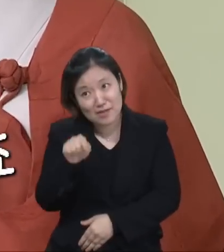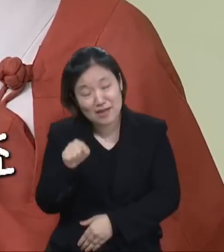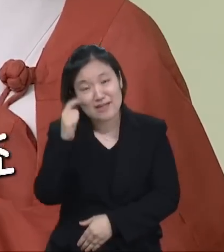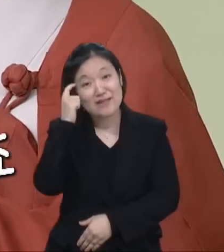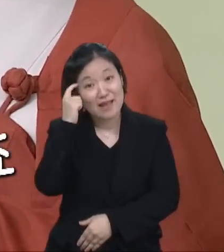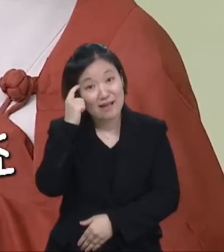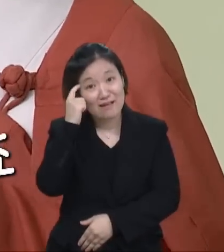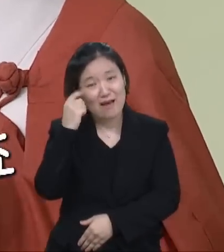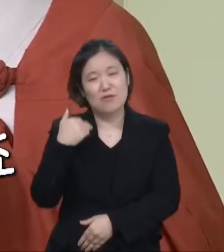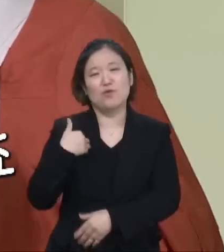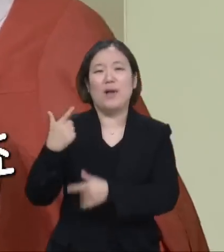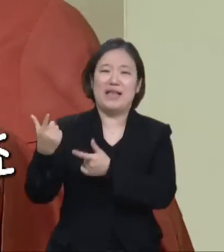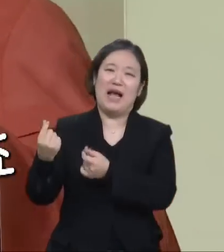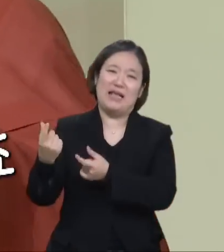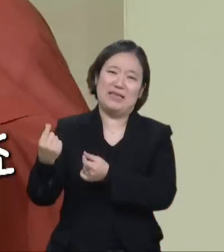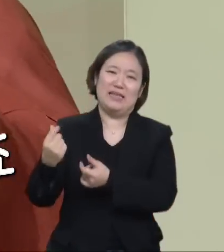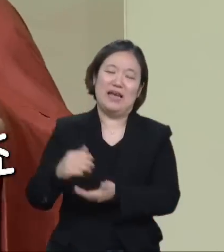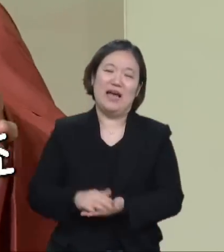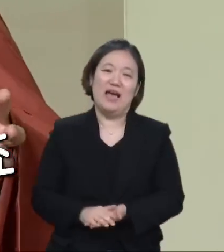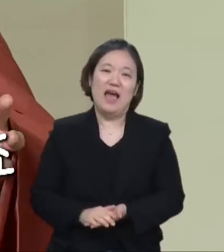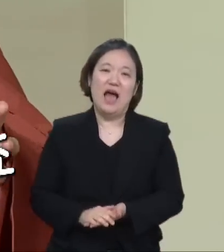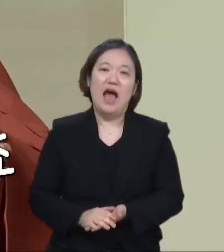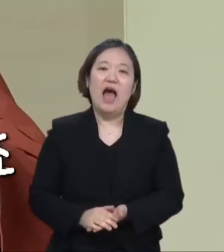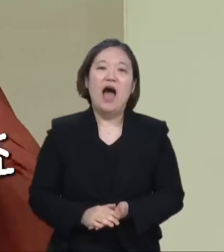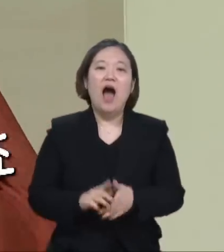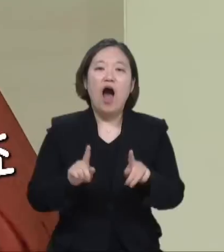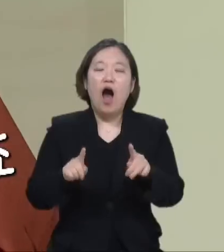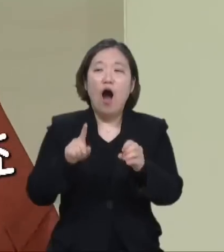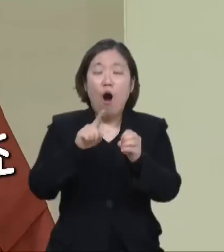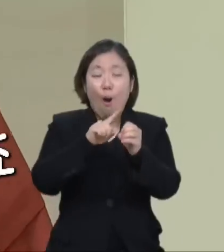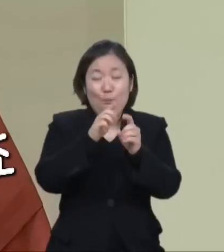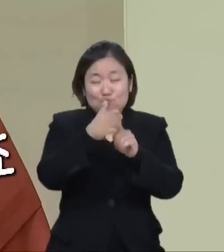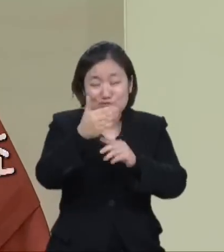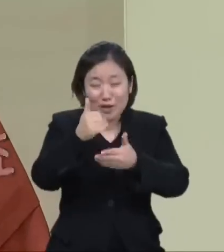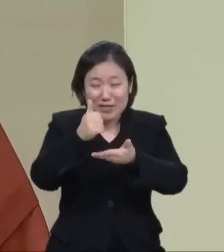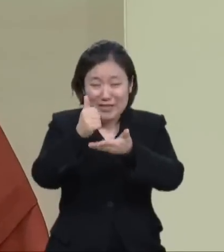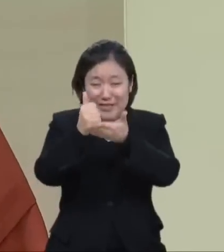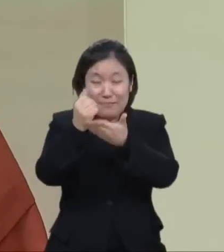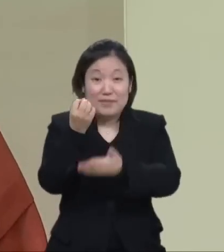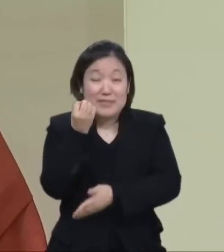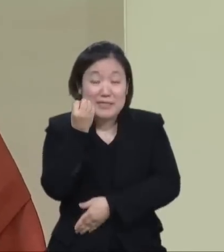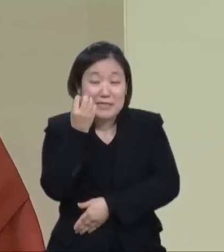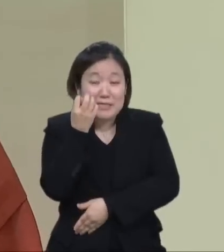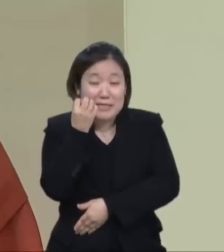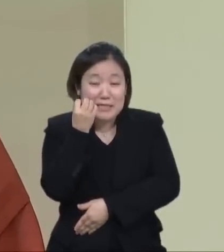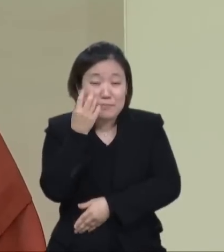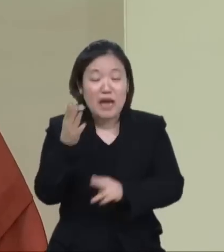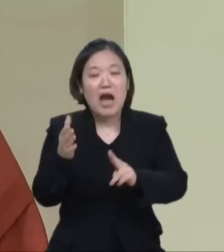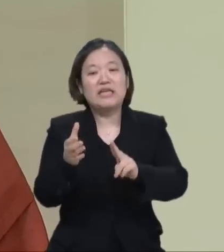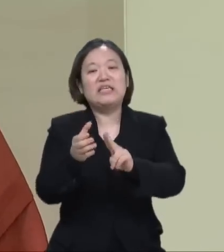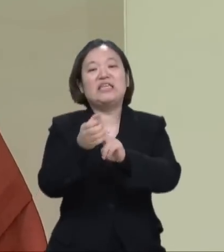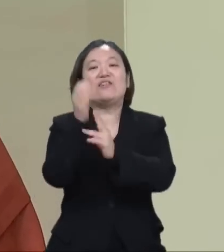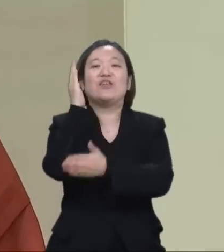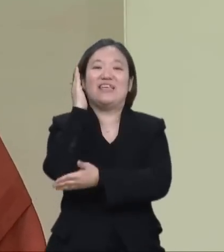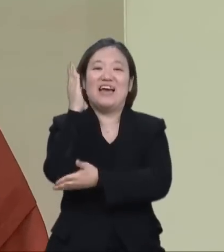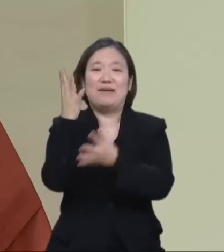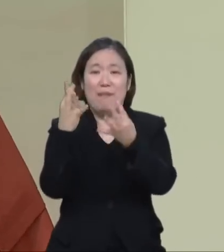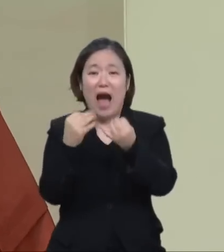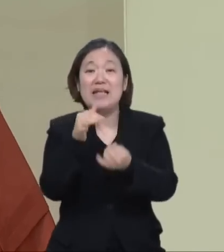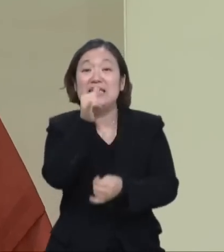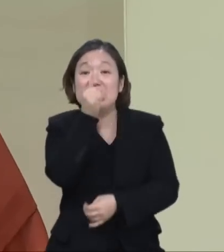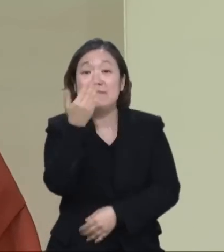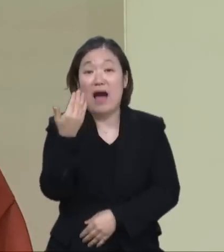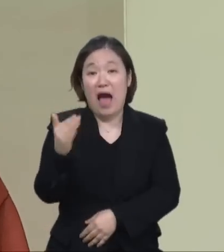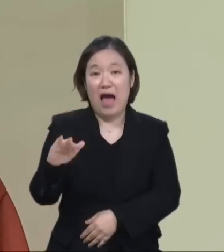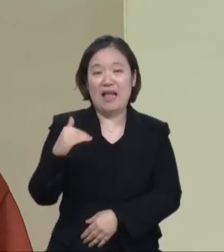그래서 그런 불교 영험담에 수많은 그런 기적 같은 이야기가 있는데 제가 이제 간단한 거 두 토막을